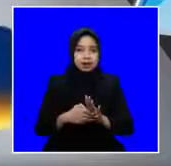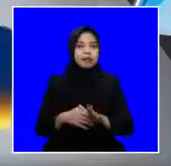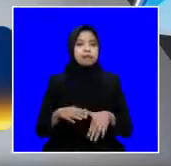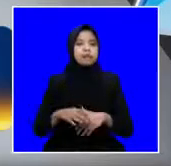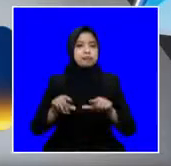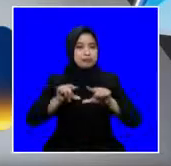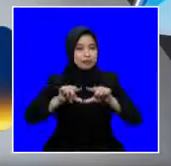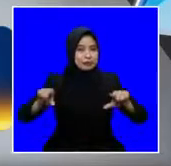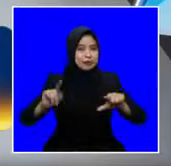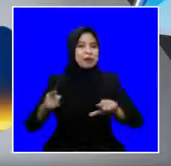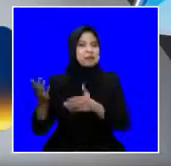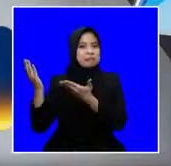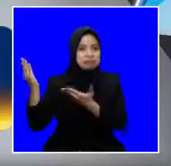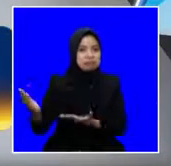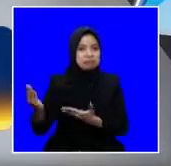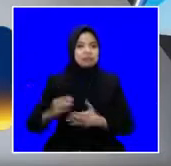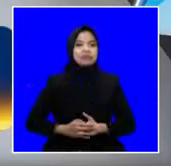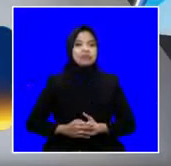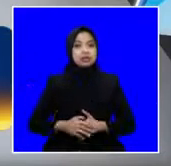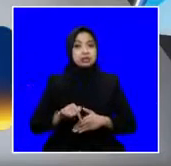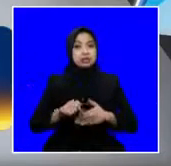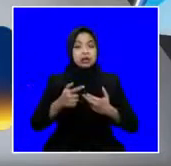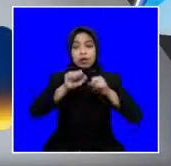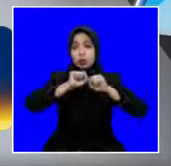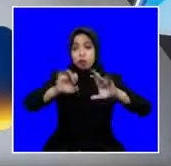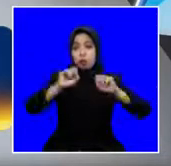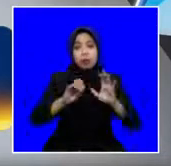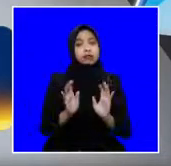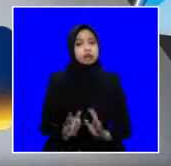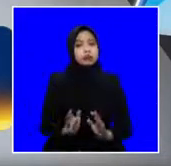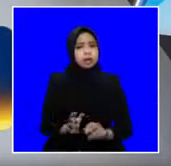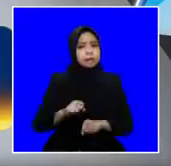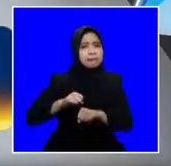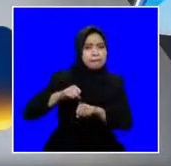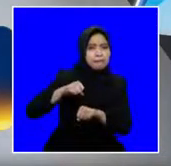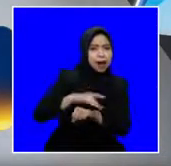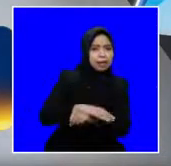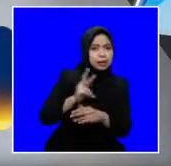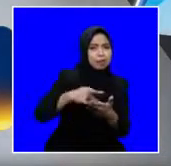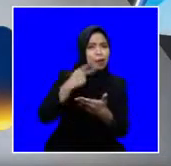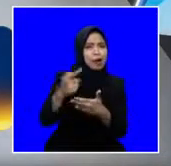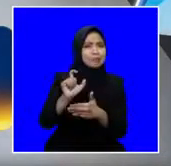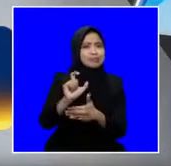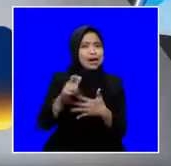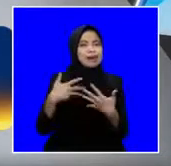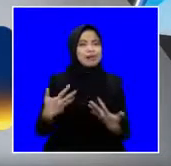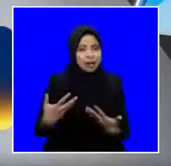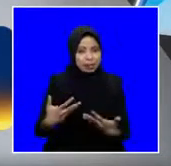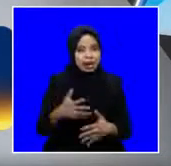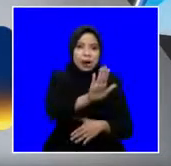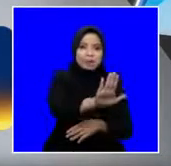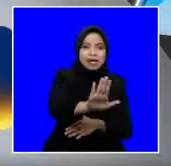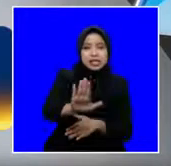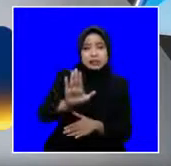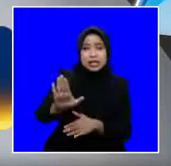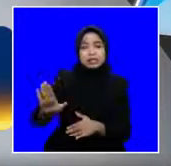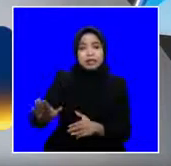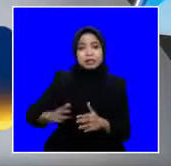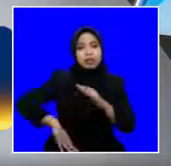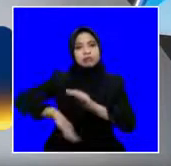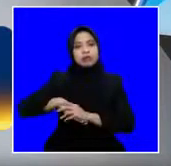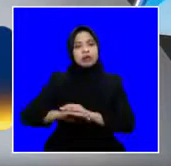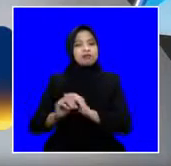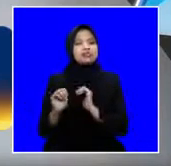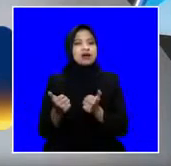yang akan dilakukan setelah pengumuman ini untuk memastikan implementasi program di direktorat masing-masing berjalan dengan